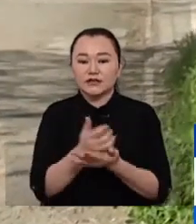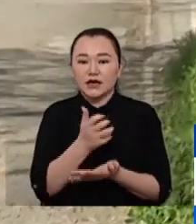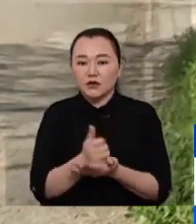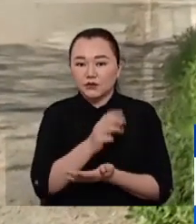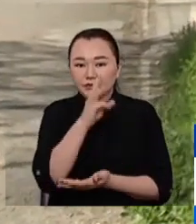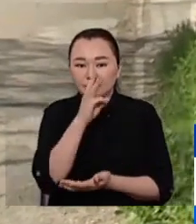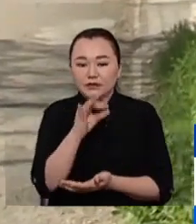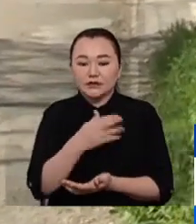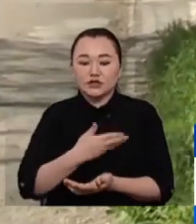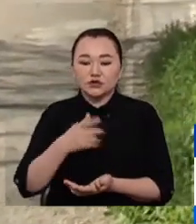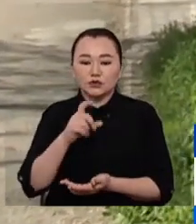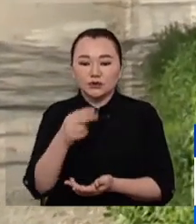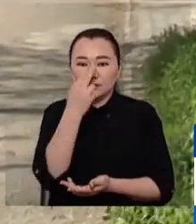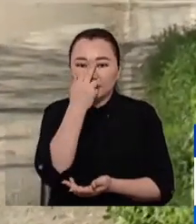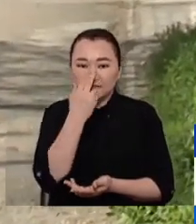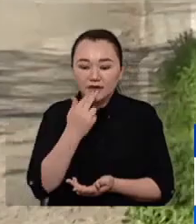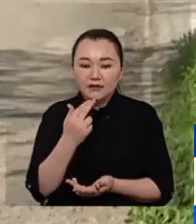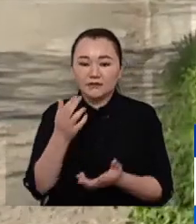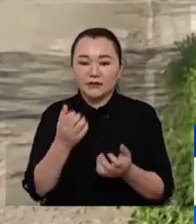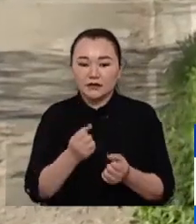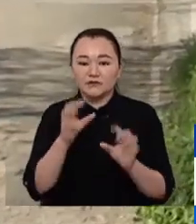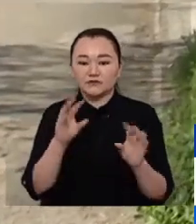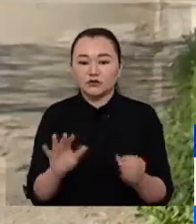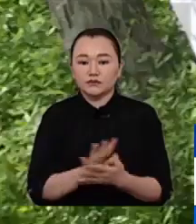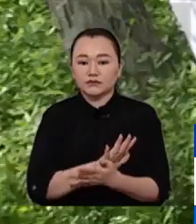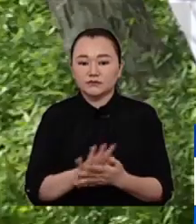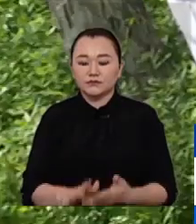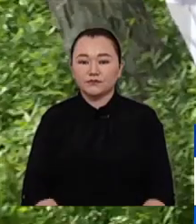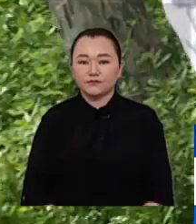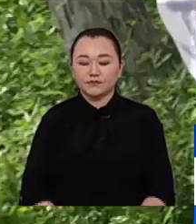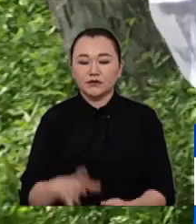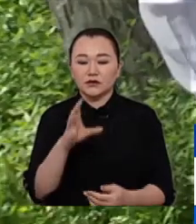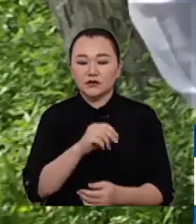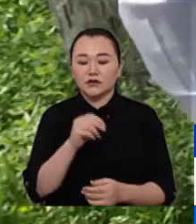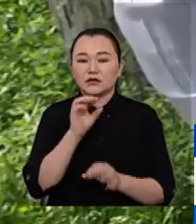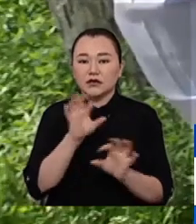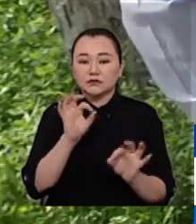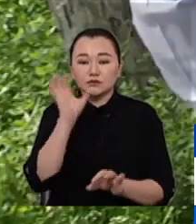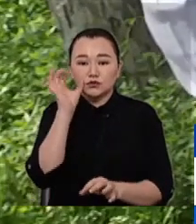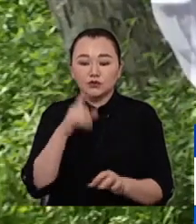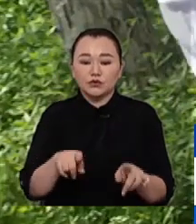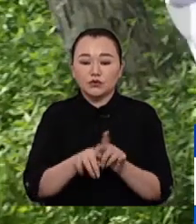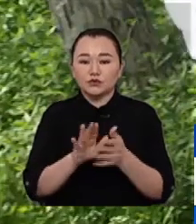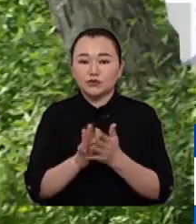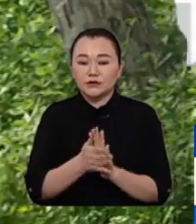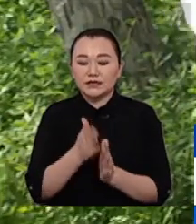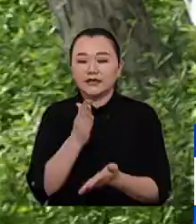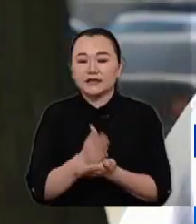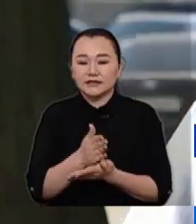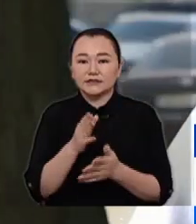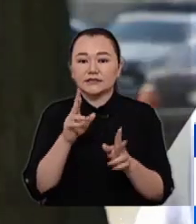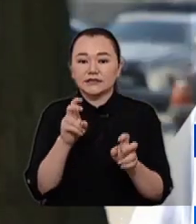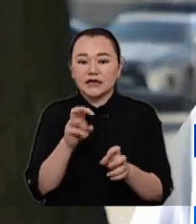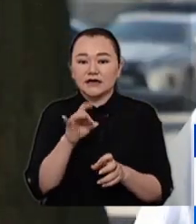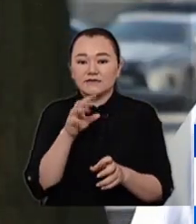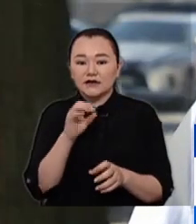и наши люди привыкли, в принципе, брать все бесплатно. Психологи объясняют, у людей в такой ситуации присутствует стадный